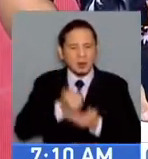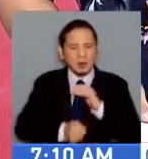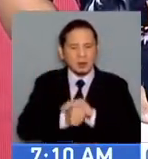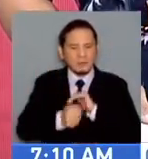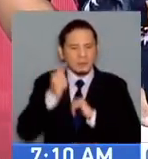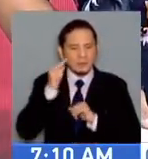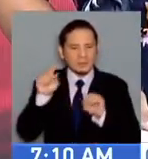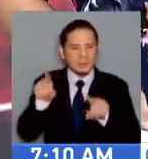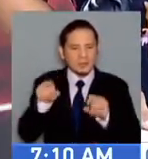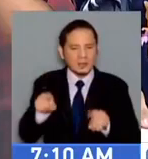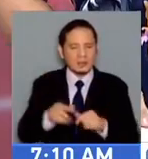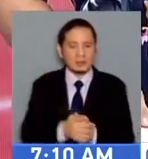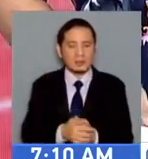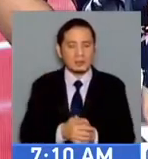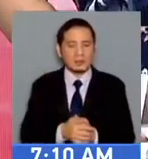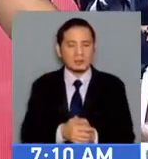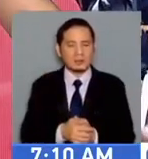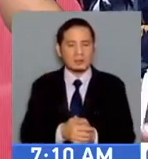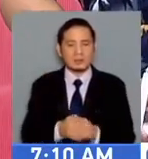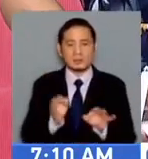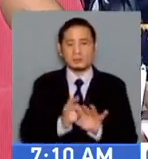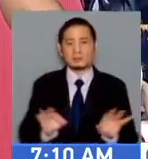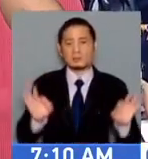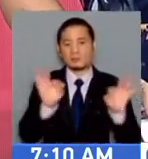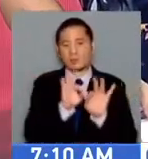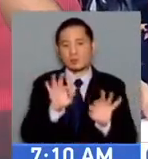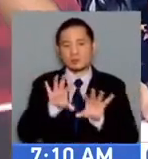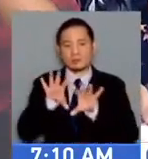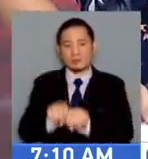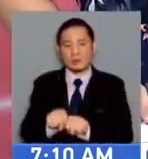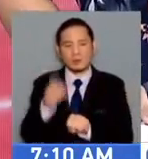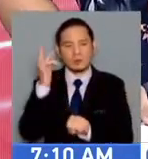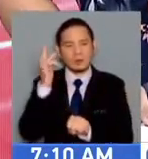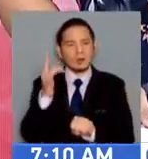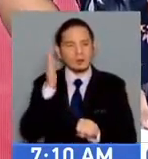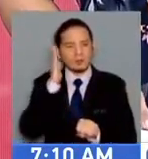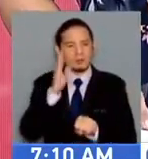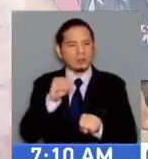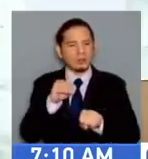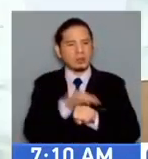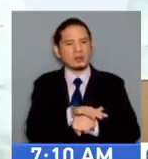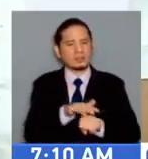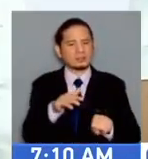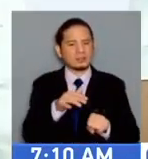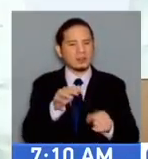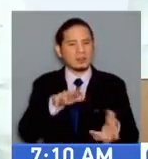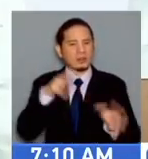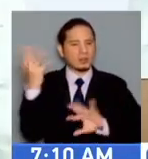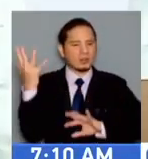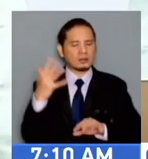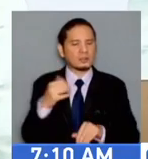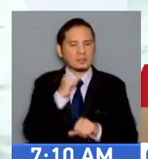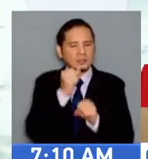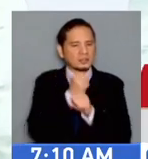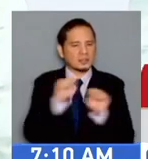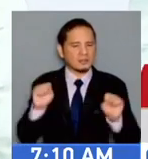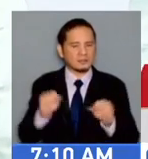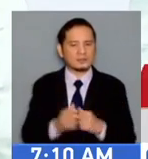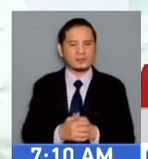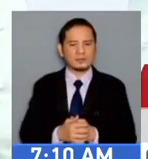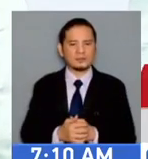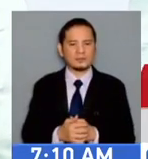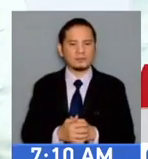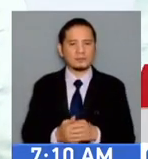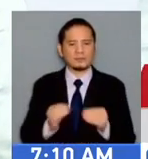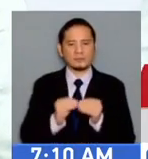hindi mahihinto ang pagpupuslit ng mga produkto. Ngayon ang balita si Bernadette Reyes. We have to stop yung